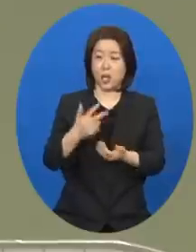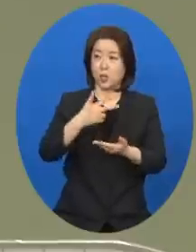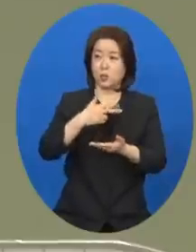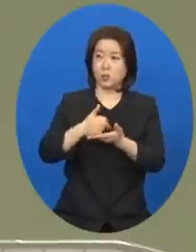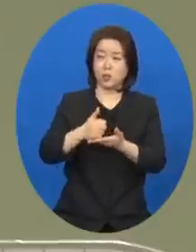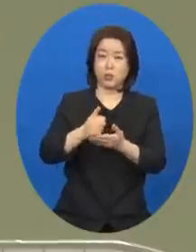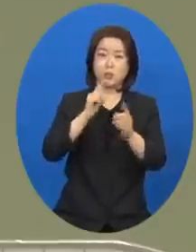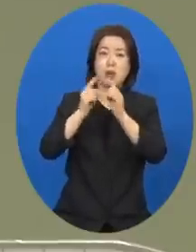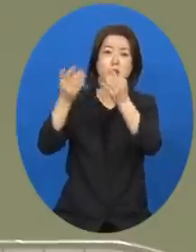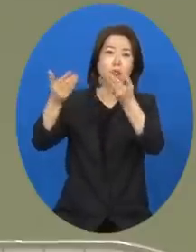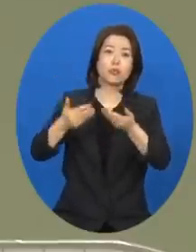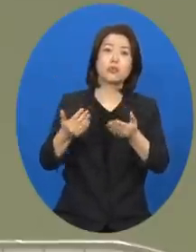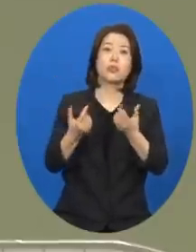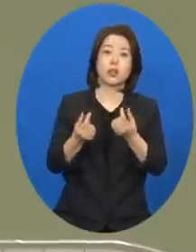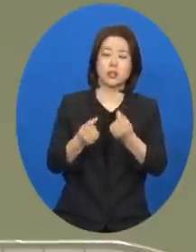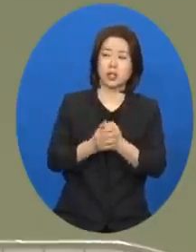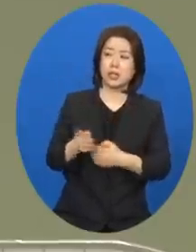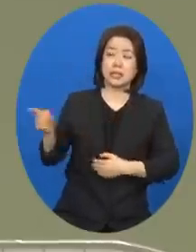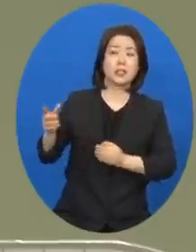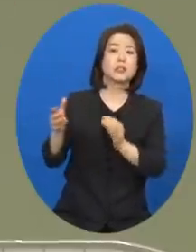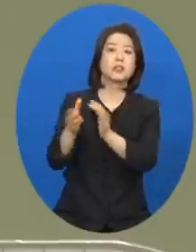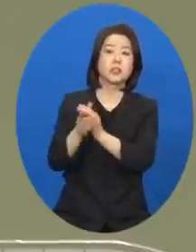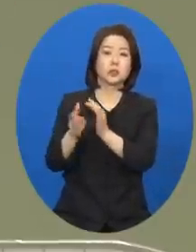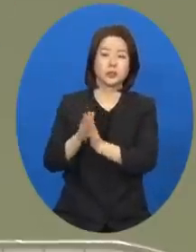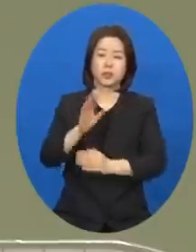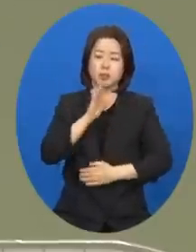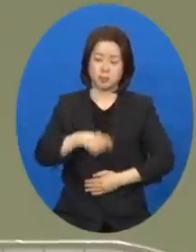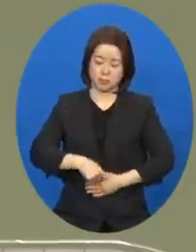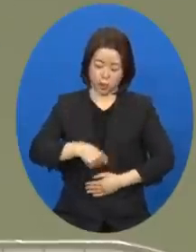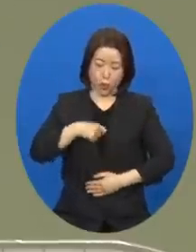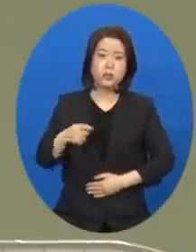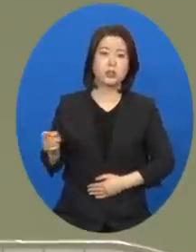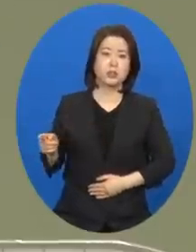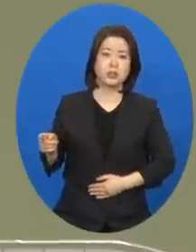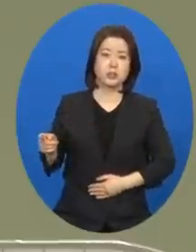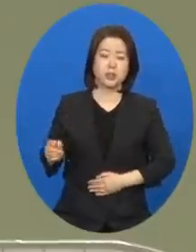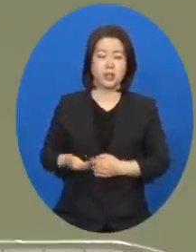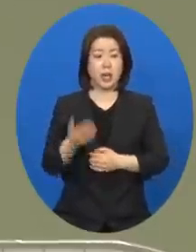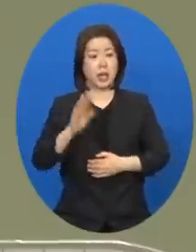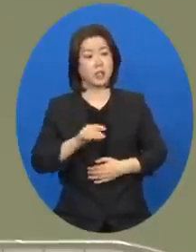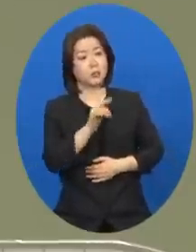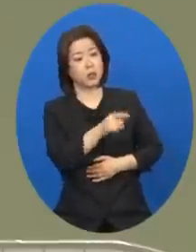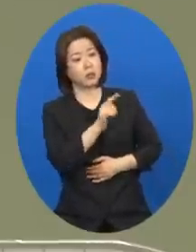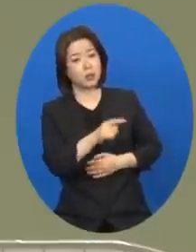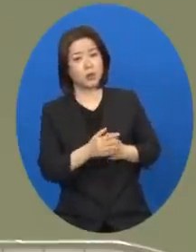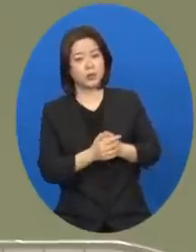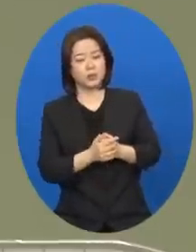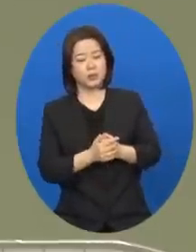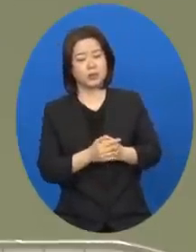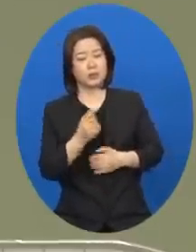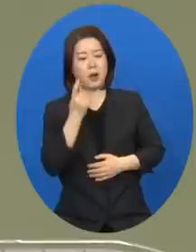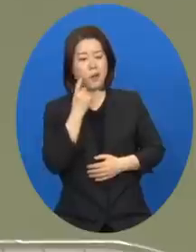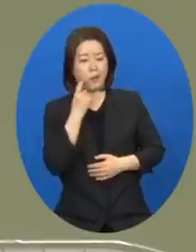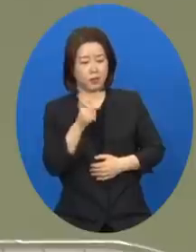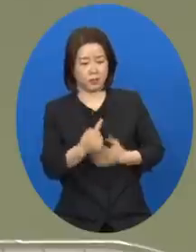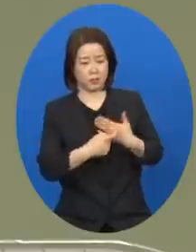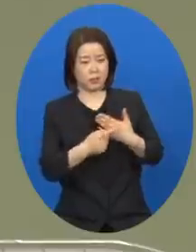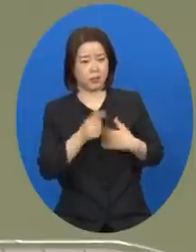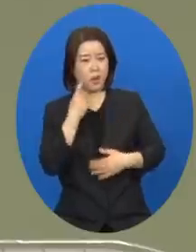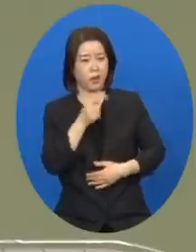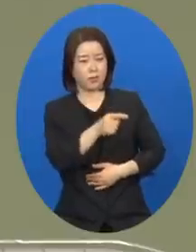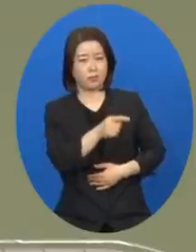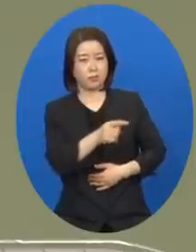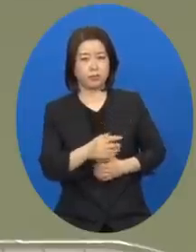것 같으더라고요. 그 친구는 정직한 친구다. 근데 너는 가증하다.